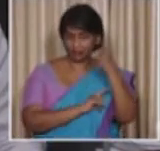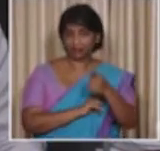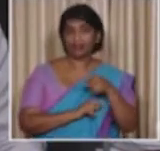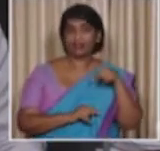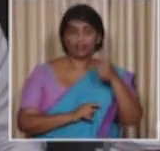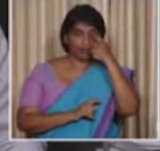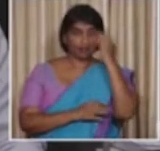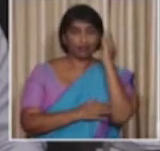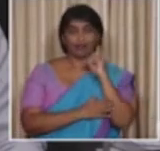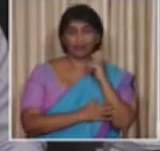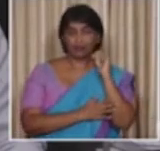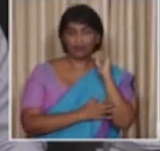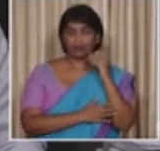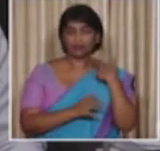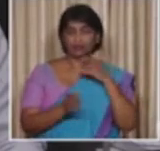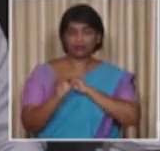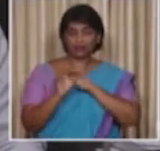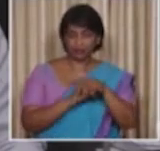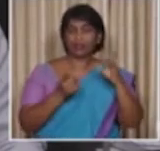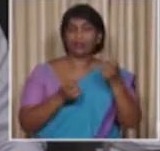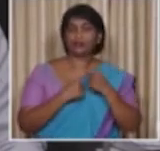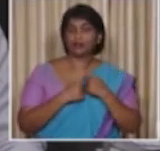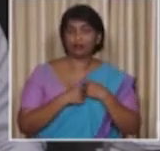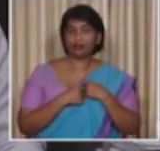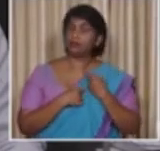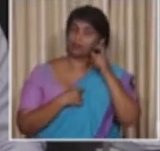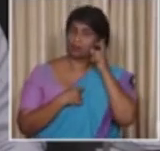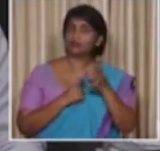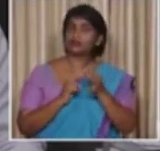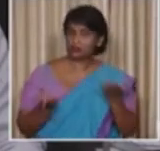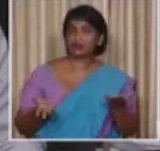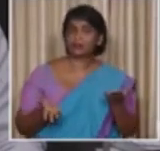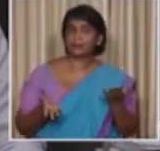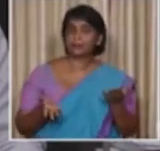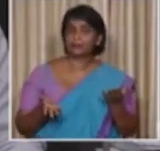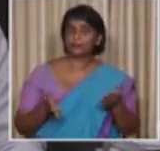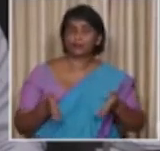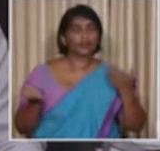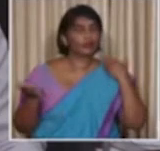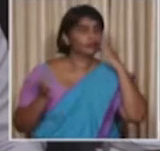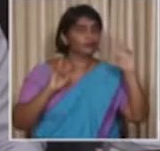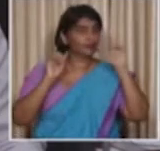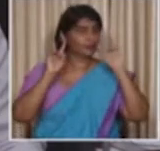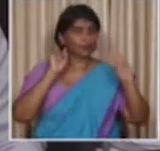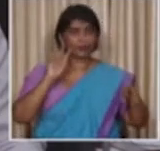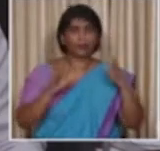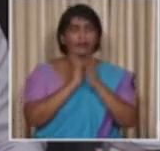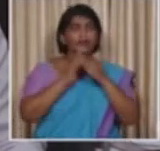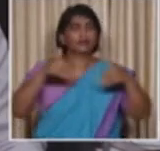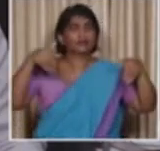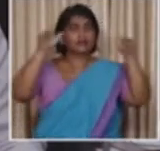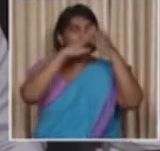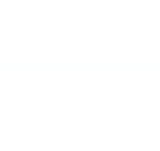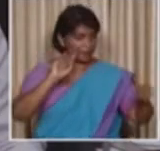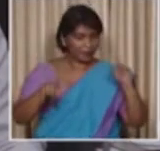ඉන්න කාදිනල්තුමා මට චොපර් එකෙන් බැස්සට පස්සේ කිව්වා, බලන්නකෝ ජනාධිපතිතුමා යනකොට හැමතැනම පේන්නේ චෛත්‍යවල